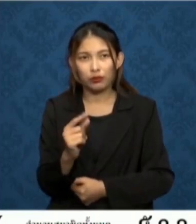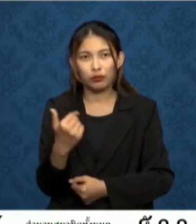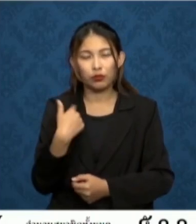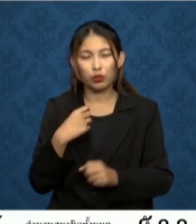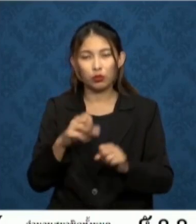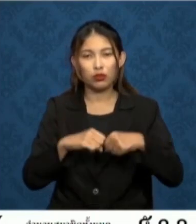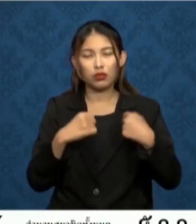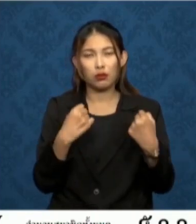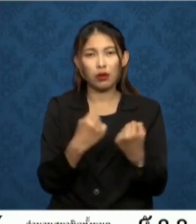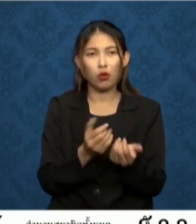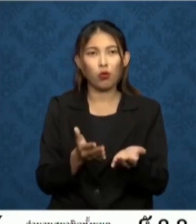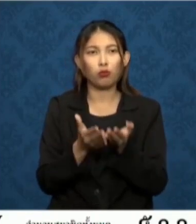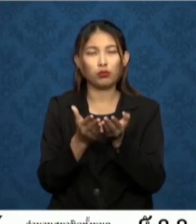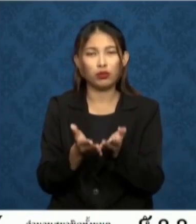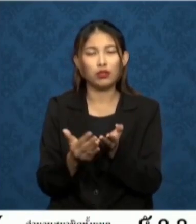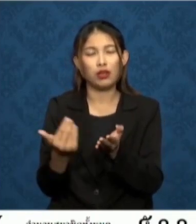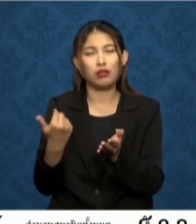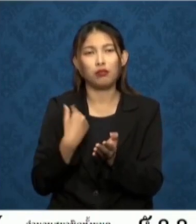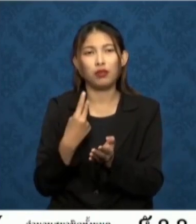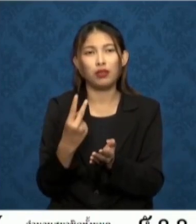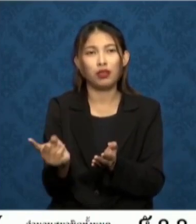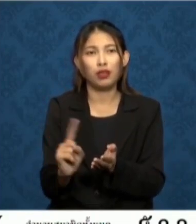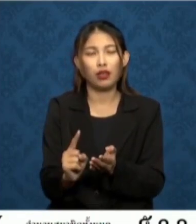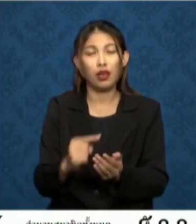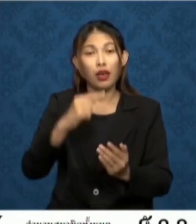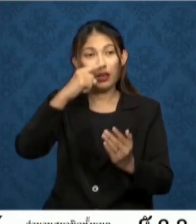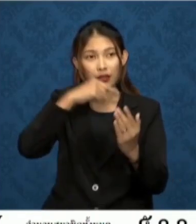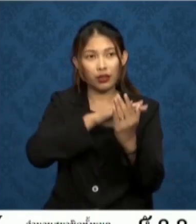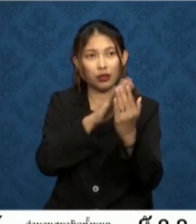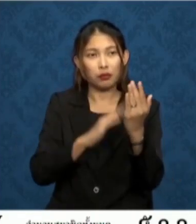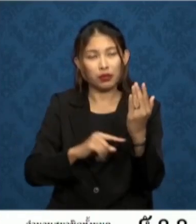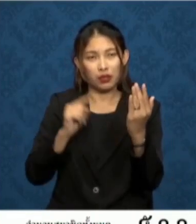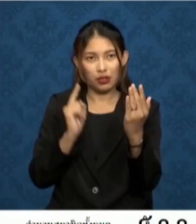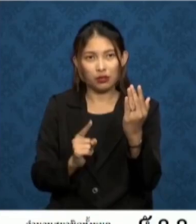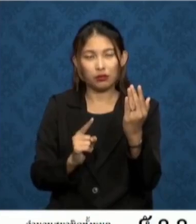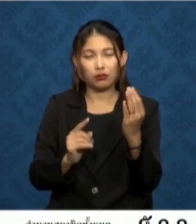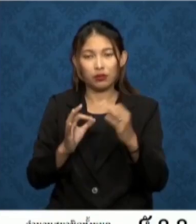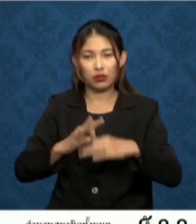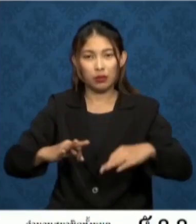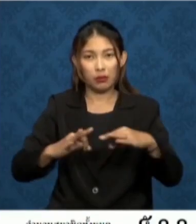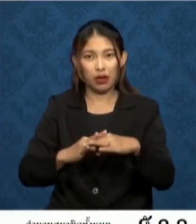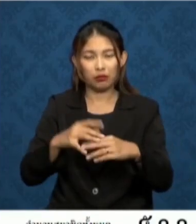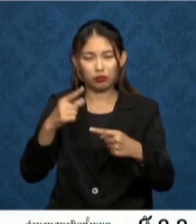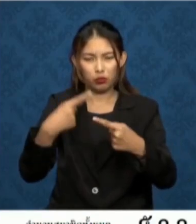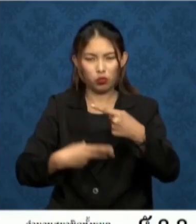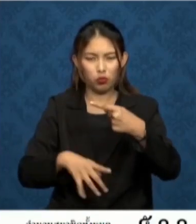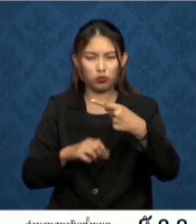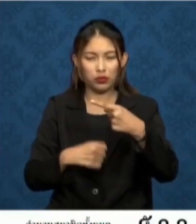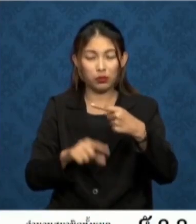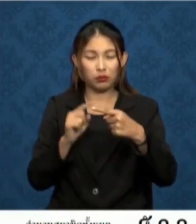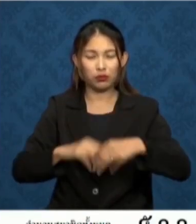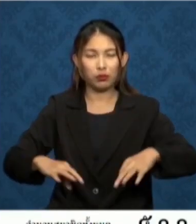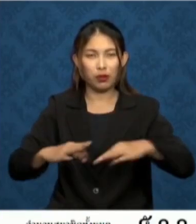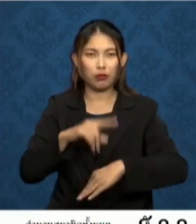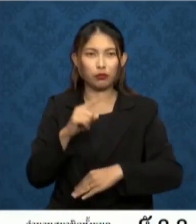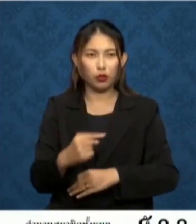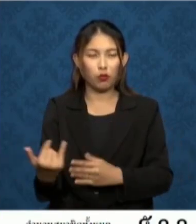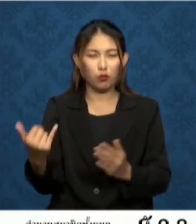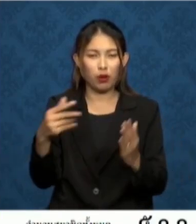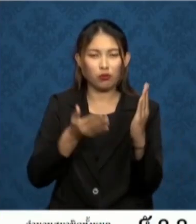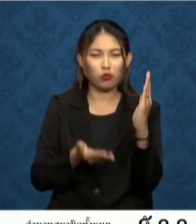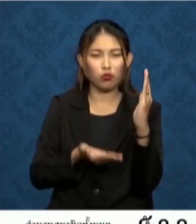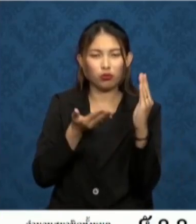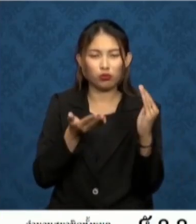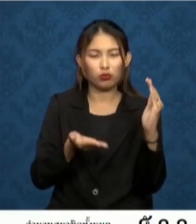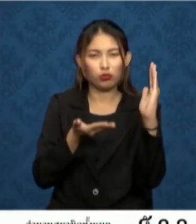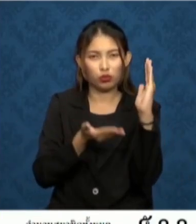เรือสำราญระหว่างประเทศระบุว่าไทยเป็น1ใน10ประเทศที่เรือสำราญในภูมิภาคต้องมาแวะพักผ่อนและ